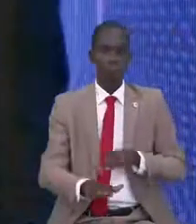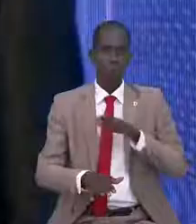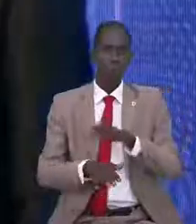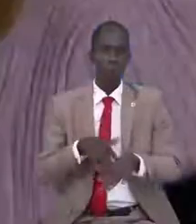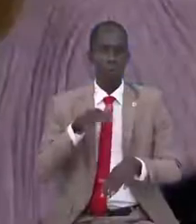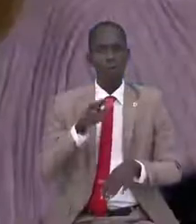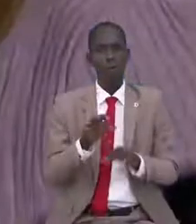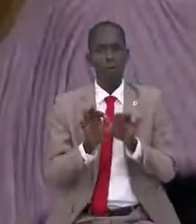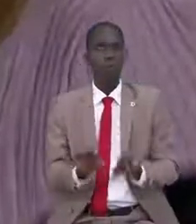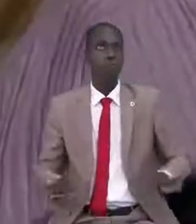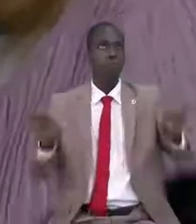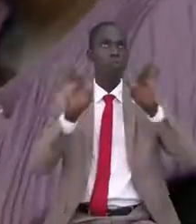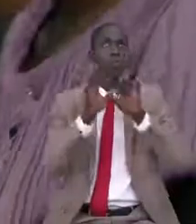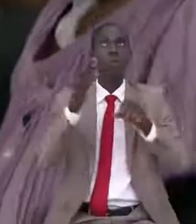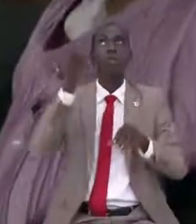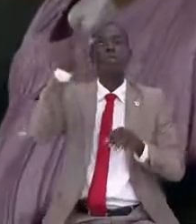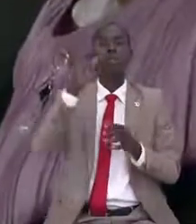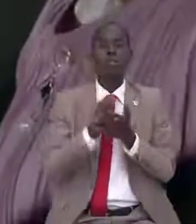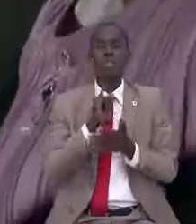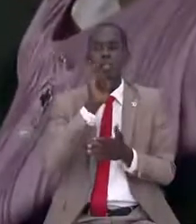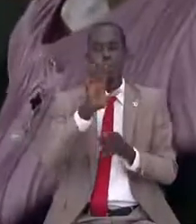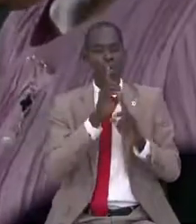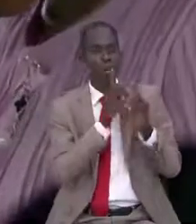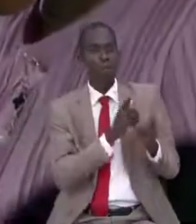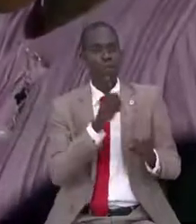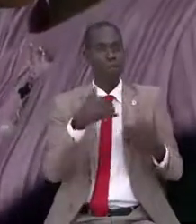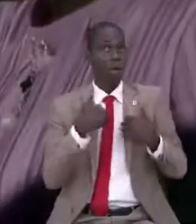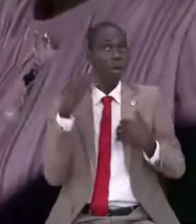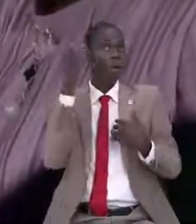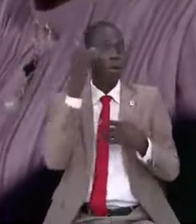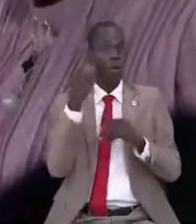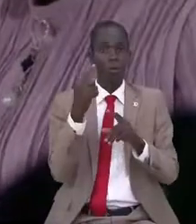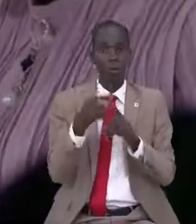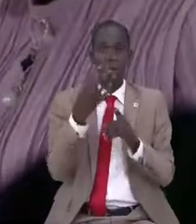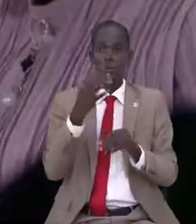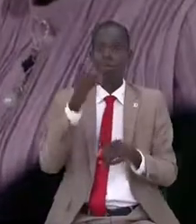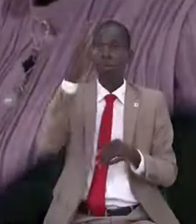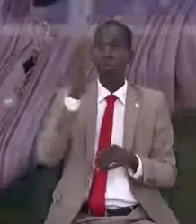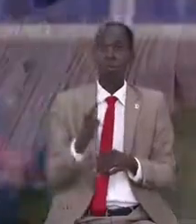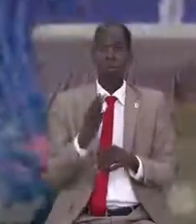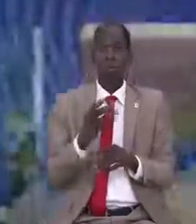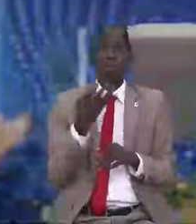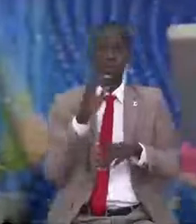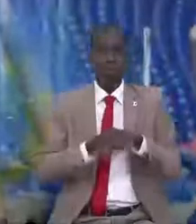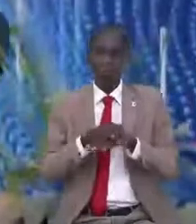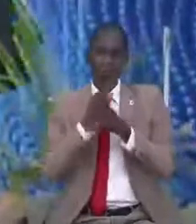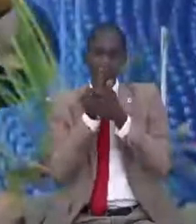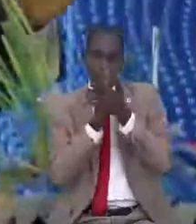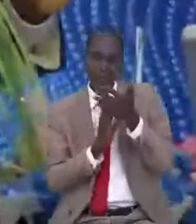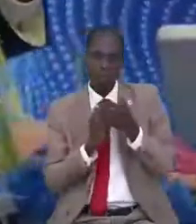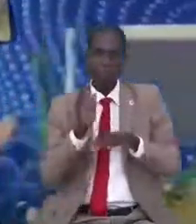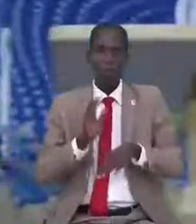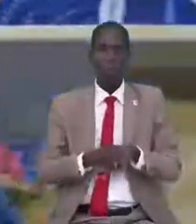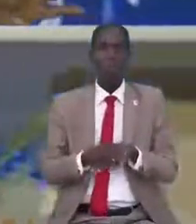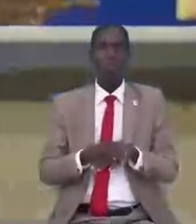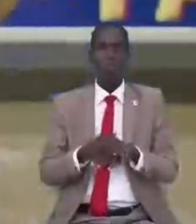vous consolant, vous conjurant de marcher d'une manière digne de Dieu. Vous voyez, on a parlé de la